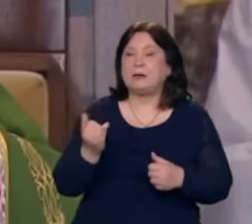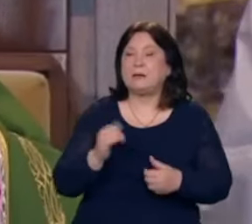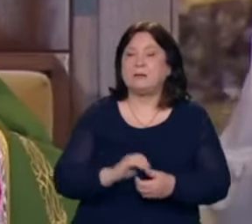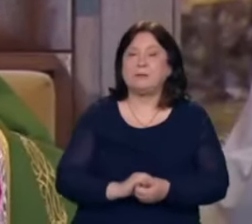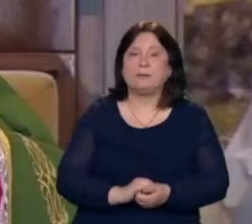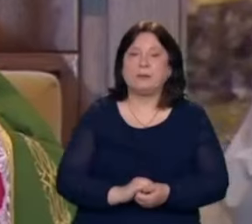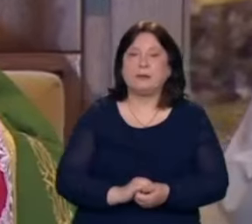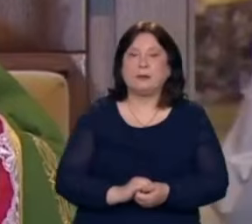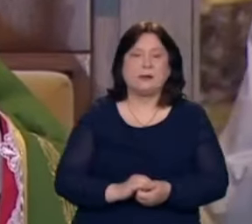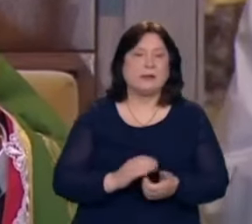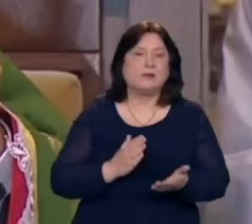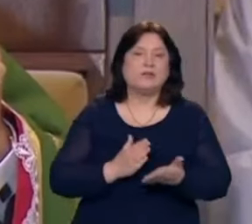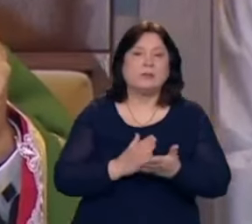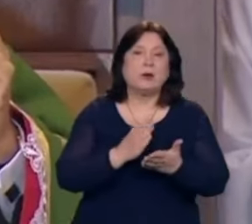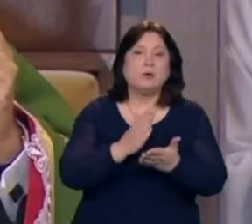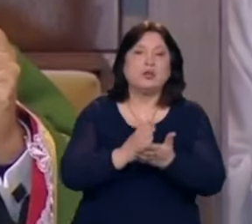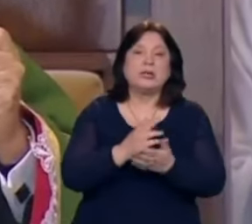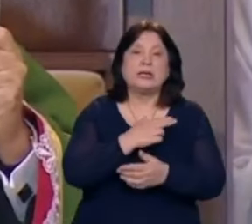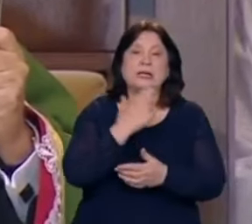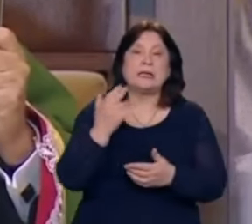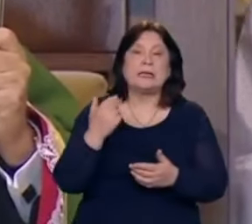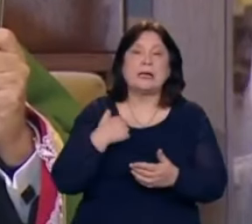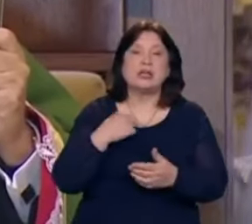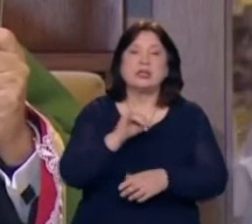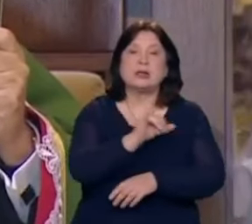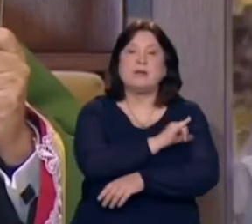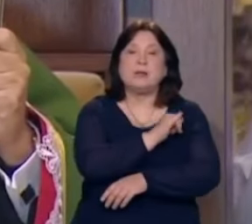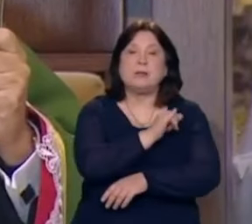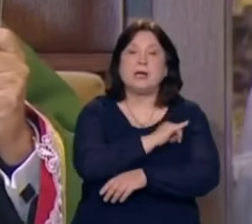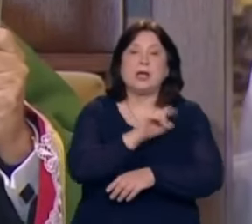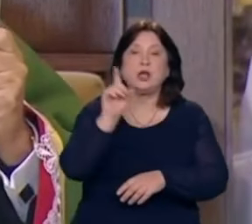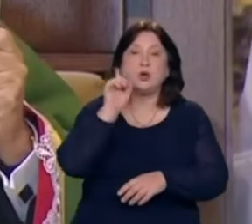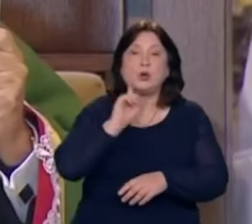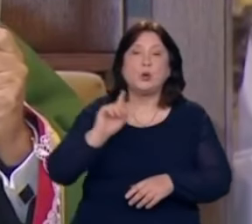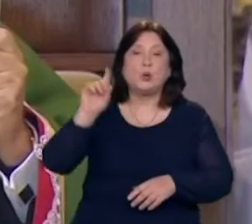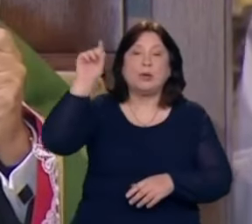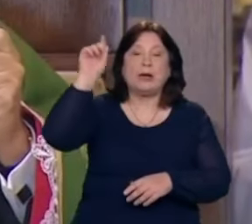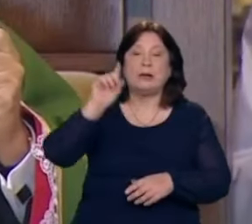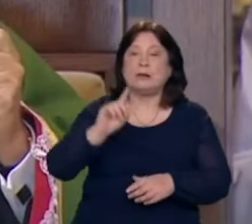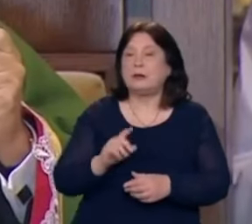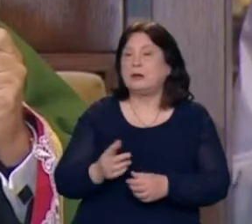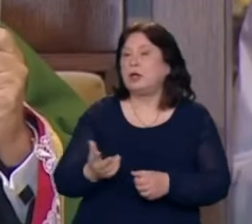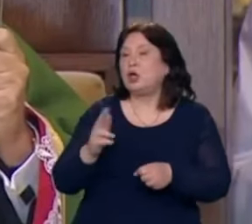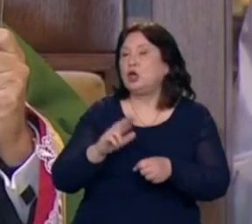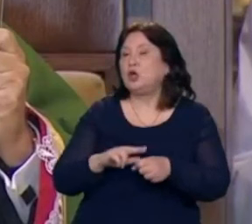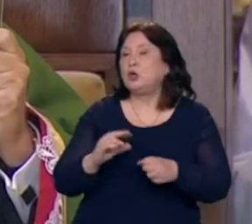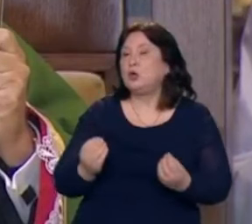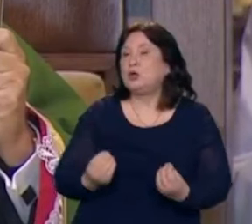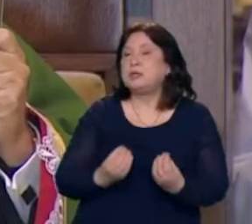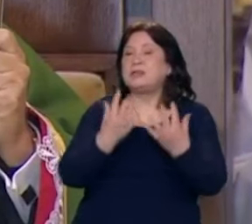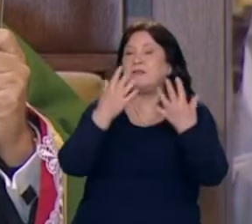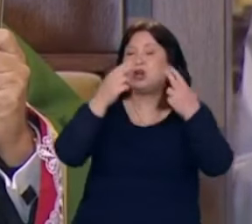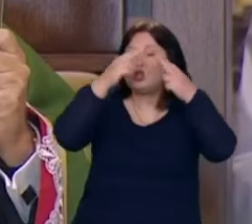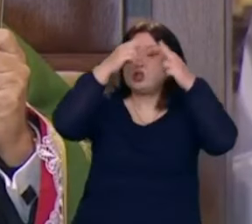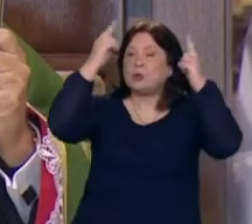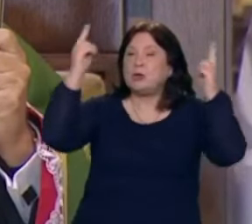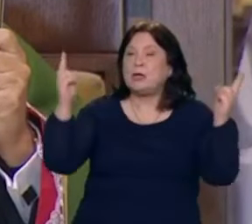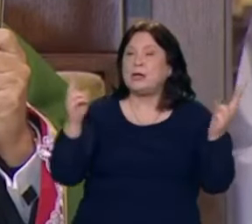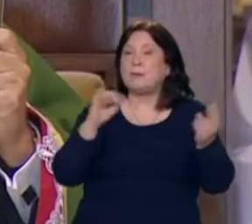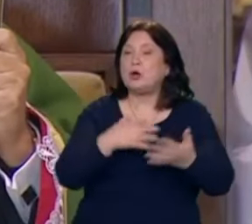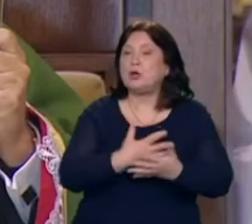na wspomożenie nasze W imieniu pana który stworzył niebo